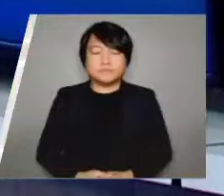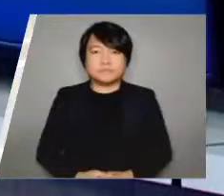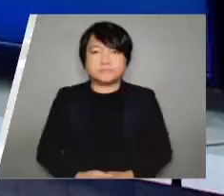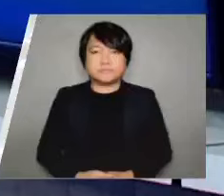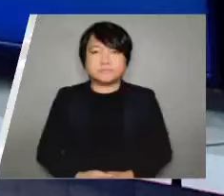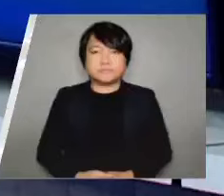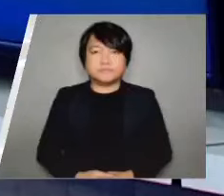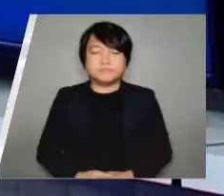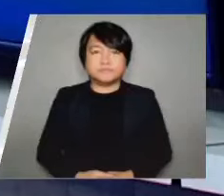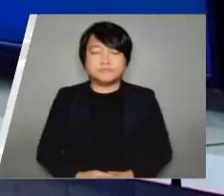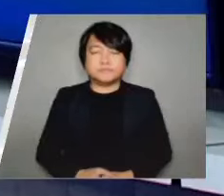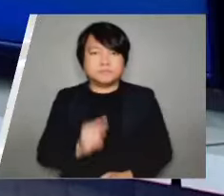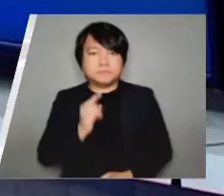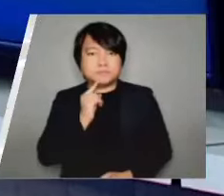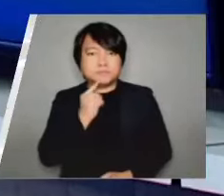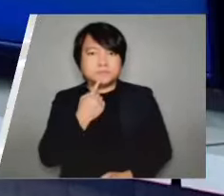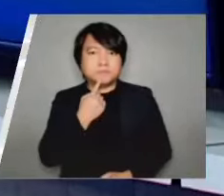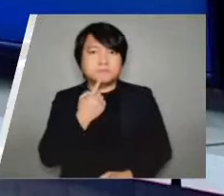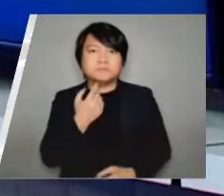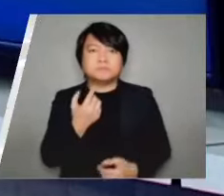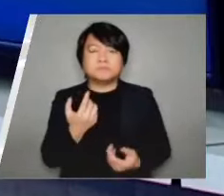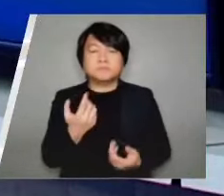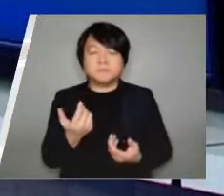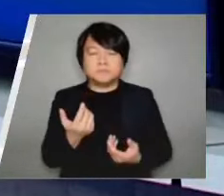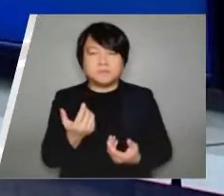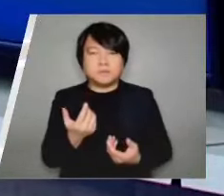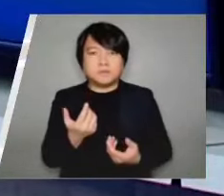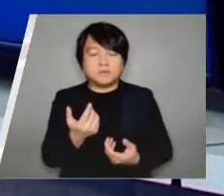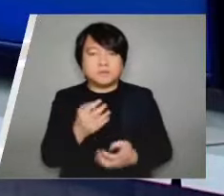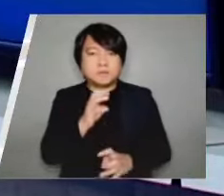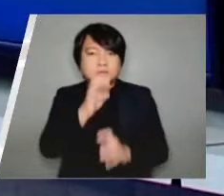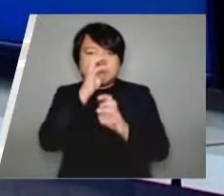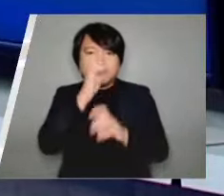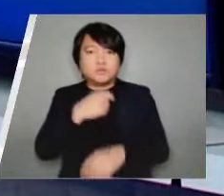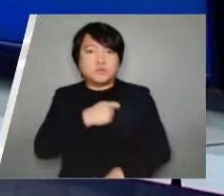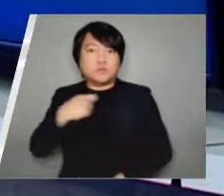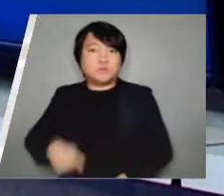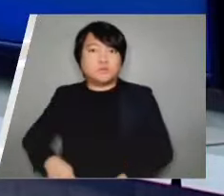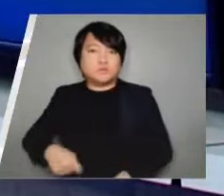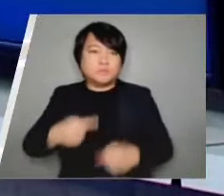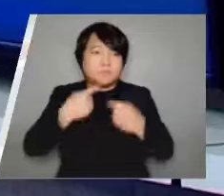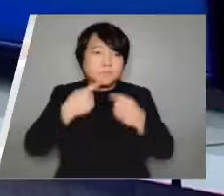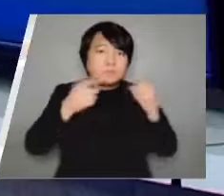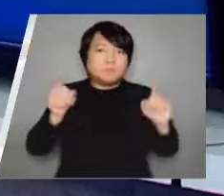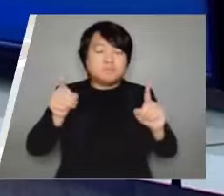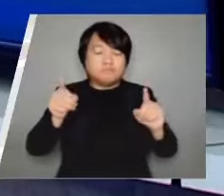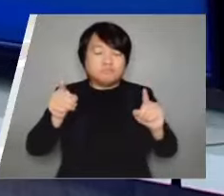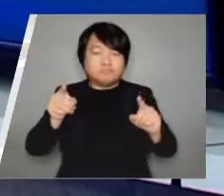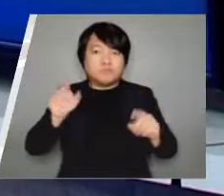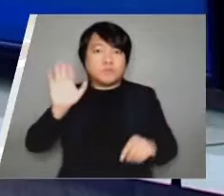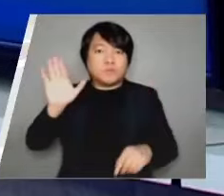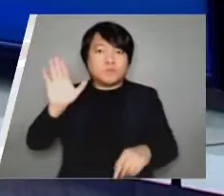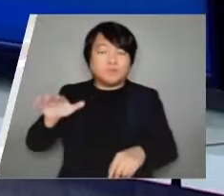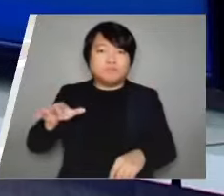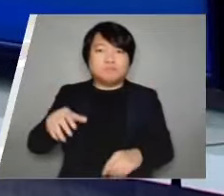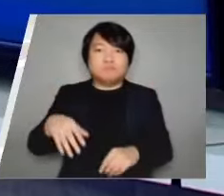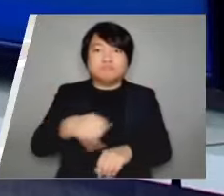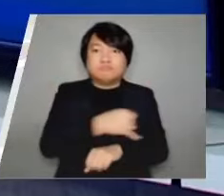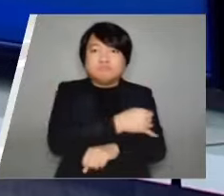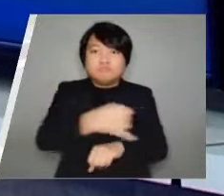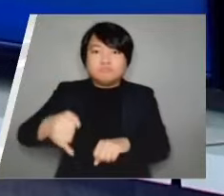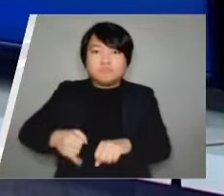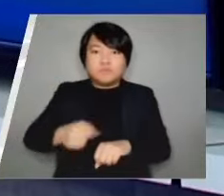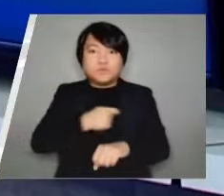Seryoso at hindi lang panakot ang banda ng China na manghuhuli sila ng mga hindi Chino sa kinikilala nilang teritoryo ayon sa isang